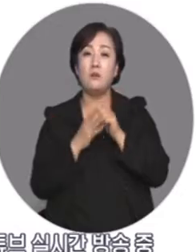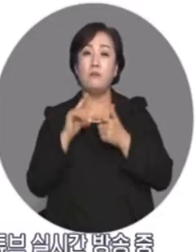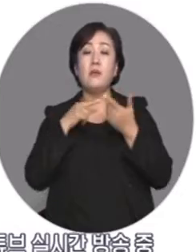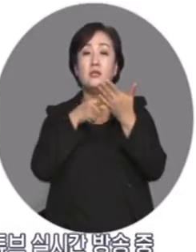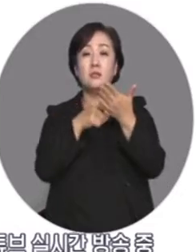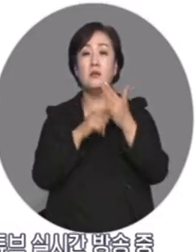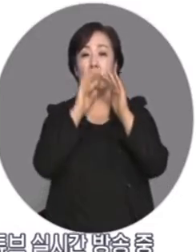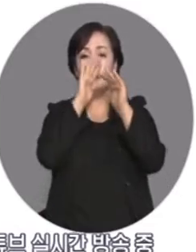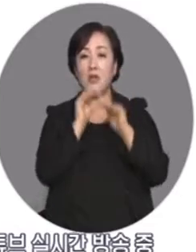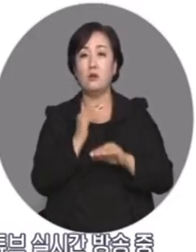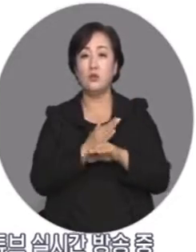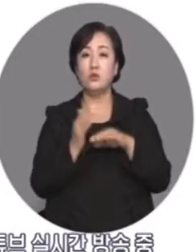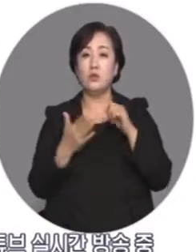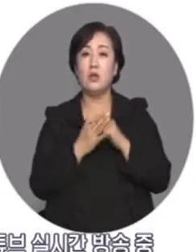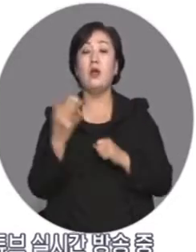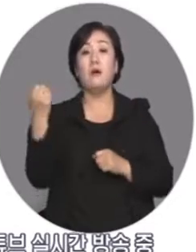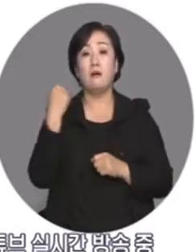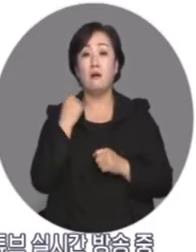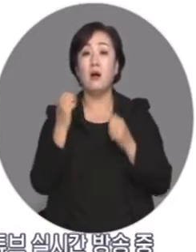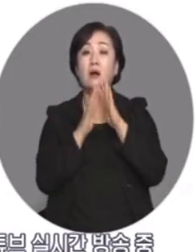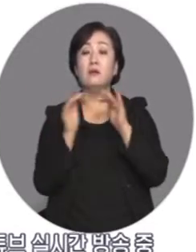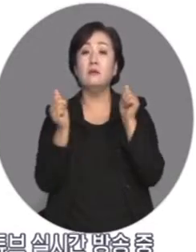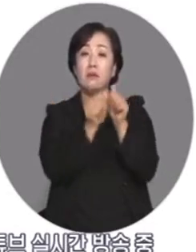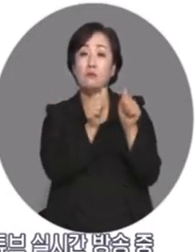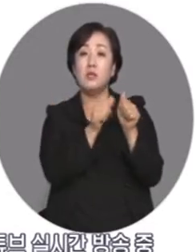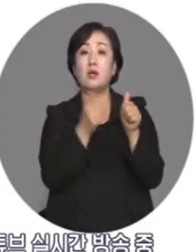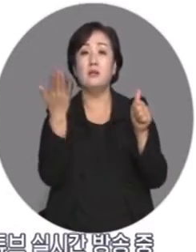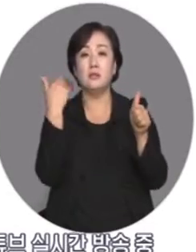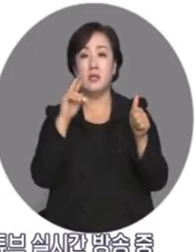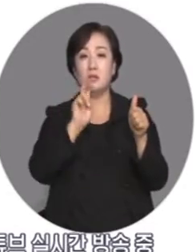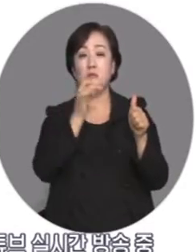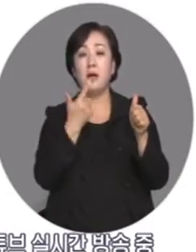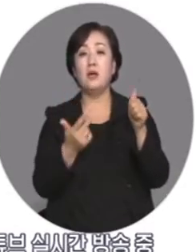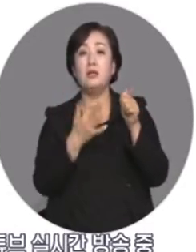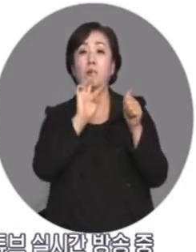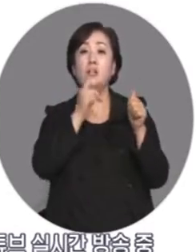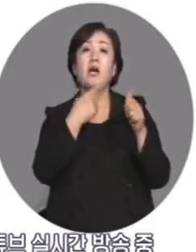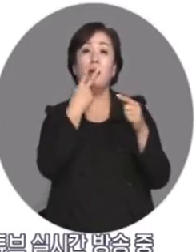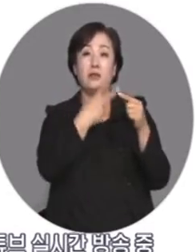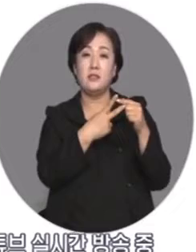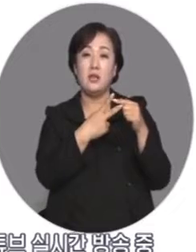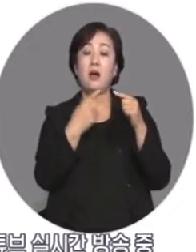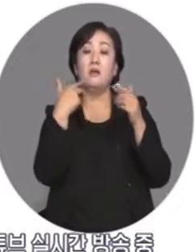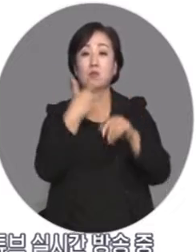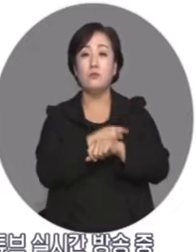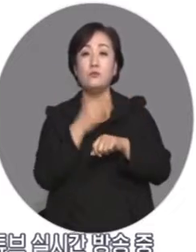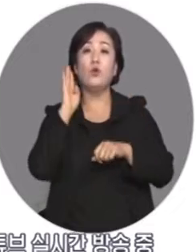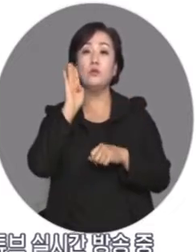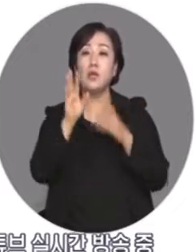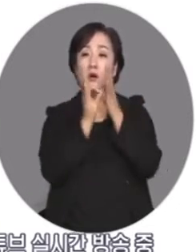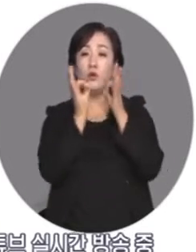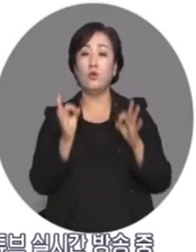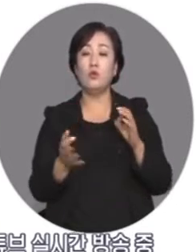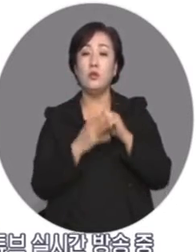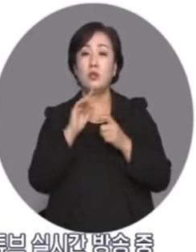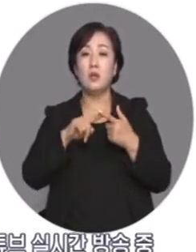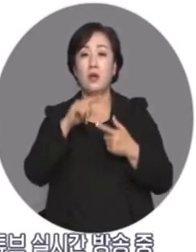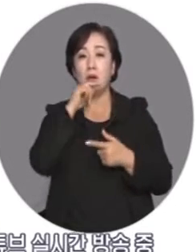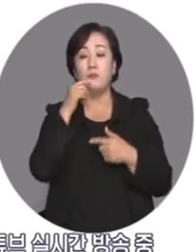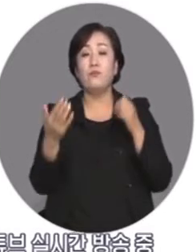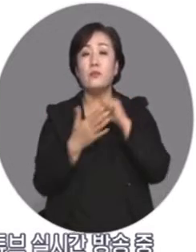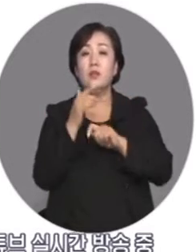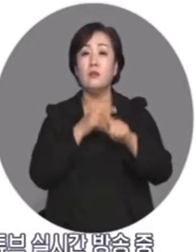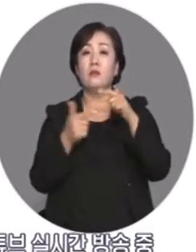그래서 평소 건강했던 남편이 지난달 28일 모던 아 2차 접종 사흘 후 복부 출연이 발생해 긴급